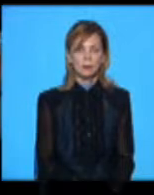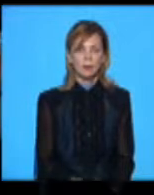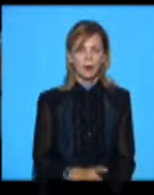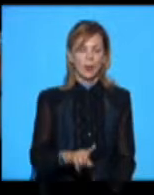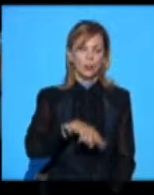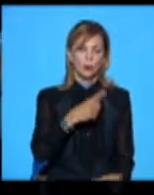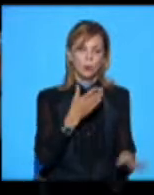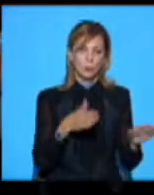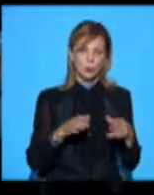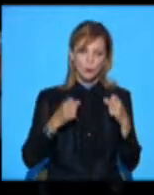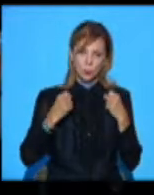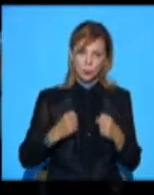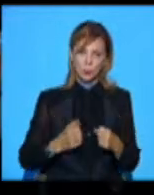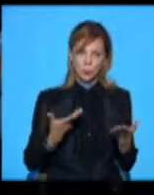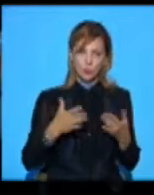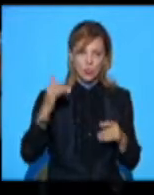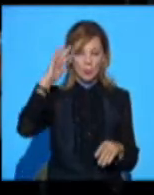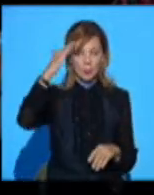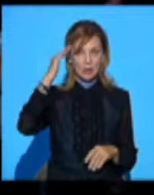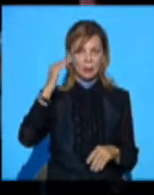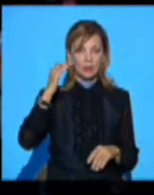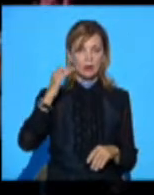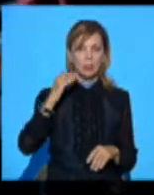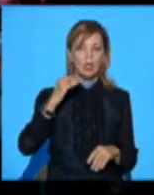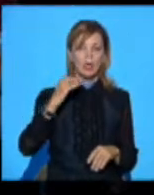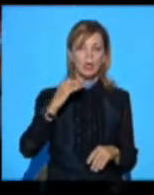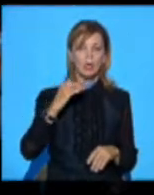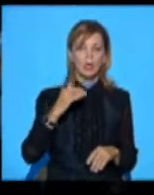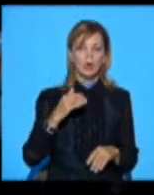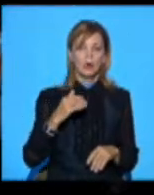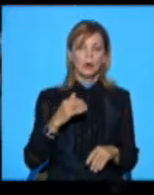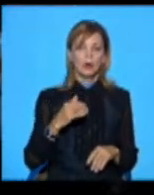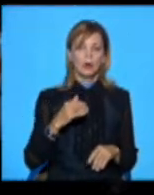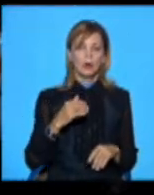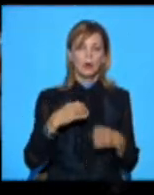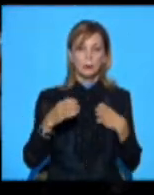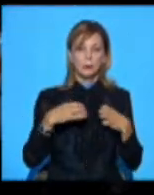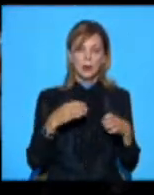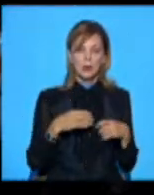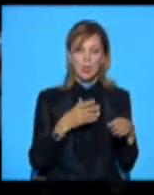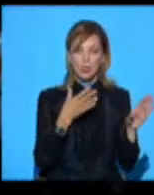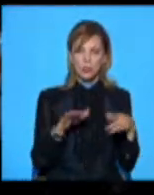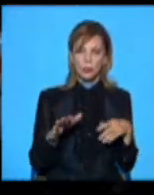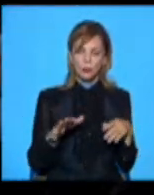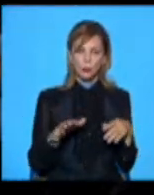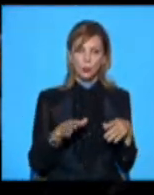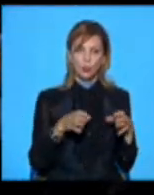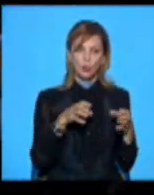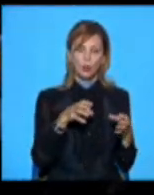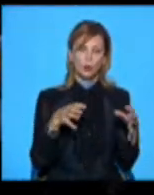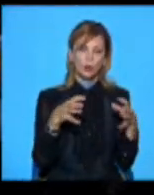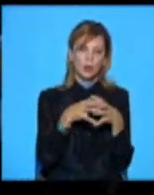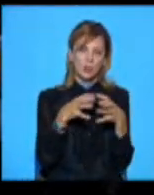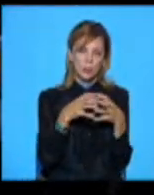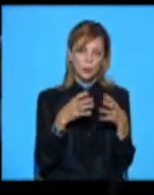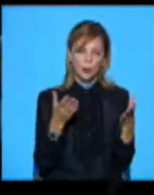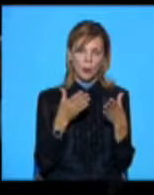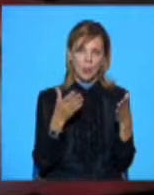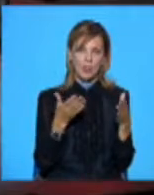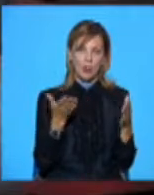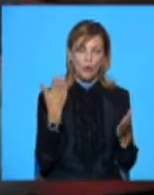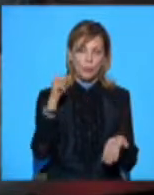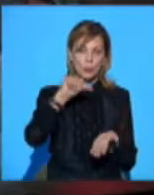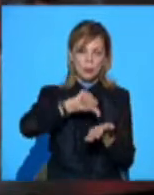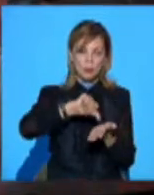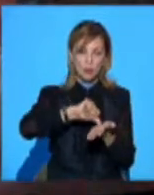După un început greoi ce a amintit de stilul regizoral tarkovskian, piesa a explodat cu scene de război care s-au derulat și în mijlocul spectatorilor